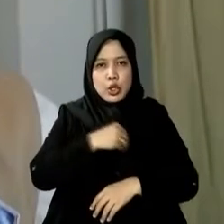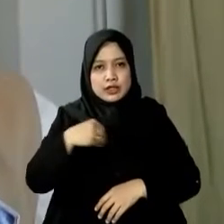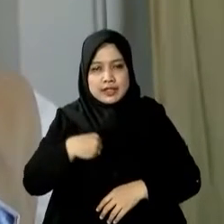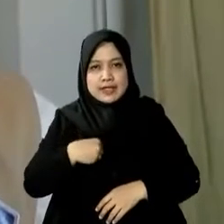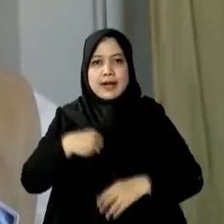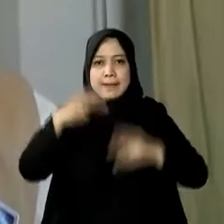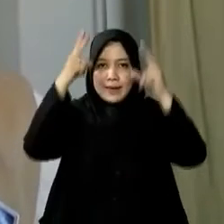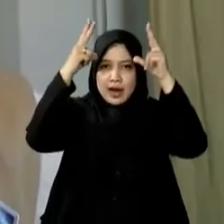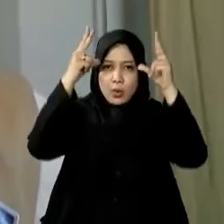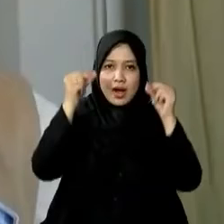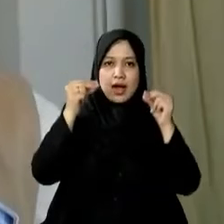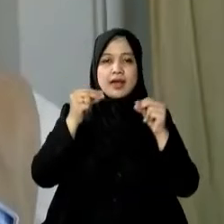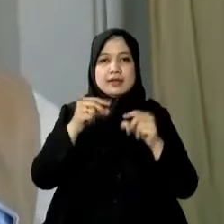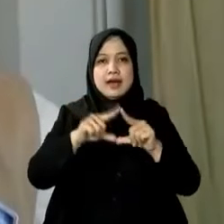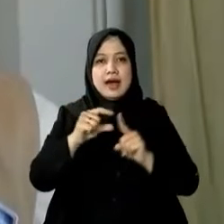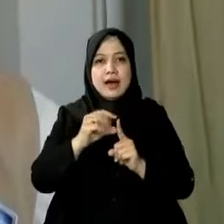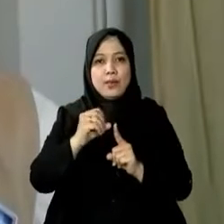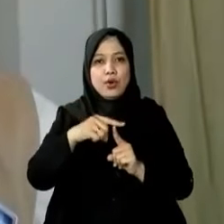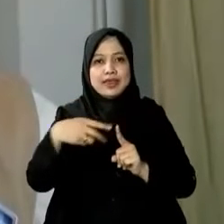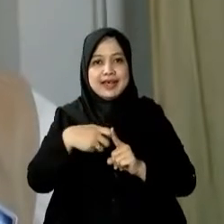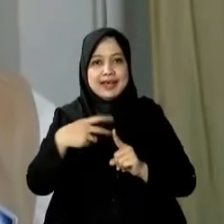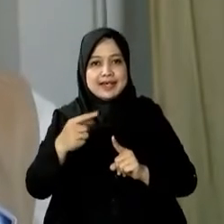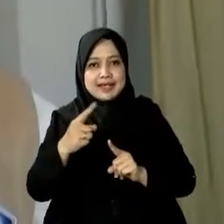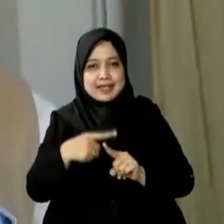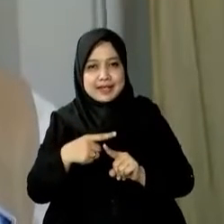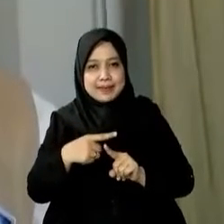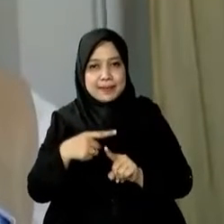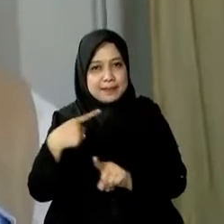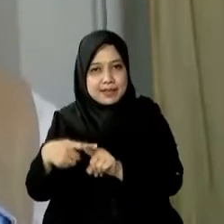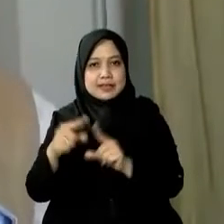serta kesehatan masyarakat untuk racing